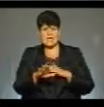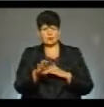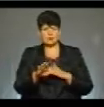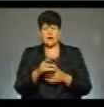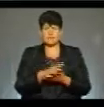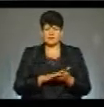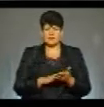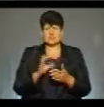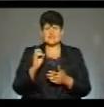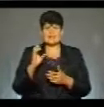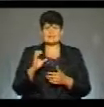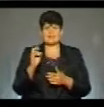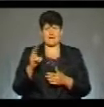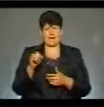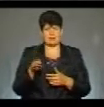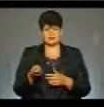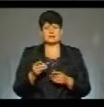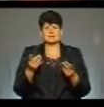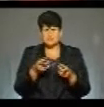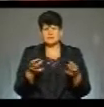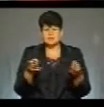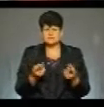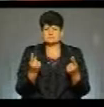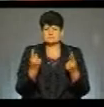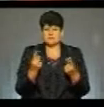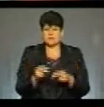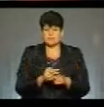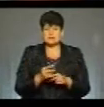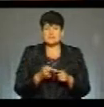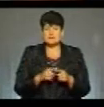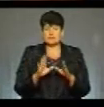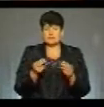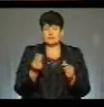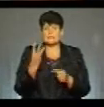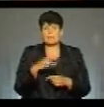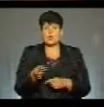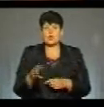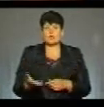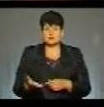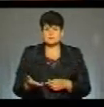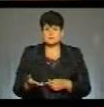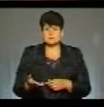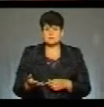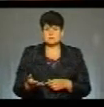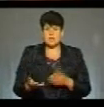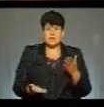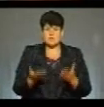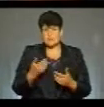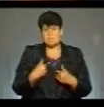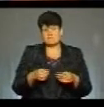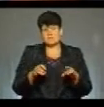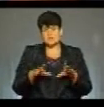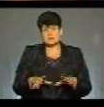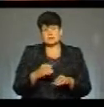Скалата. І вони потребують капітального ремонту. Я прошлий раз говорив, скільки це буде коштувати. Це буде коштувати 3 мільйони. Але ми вирішили